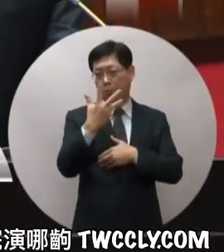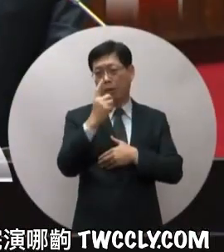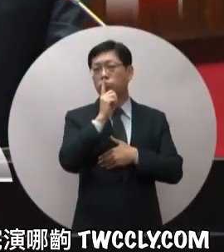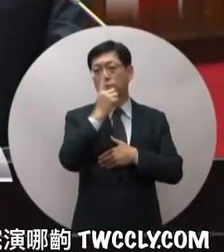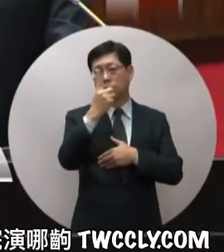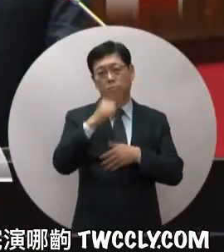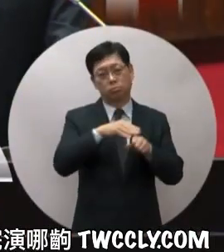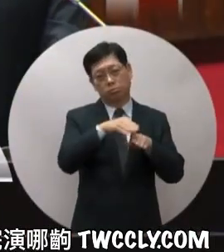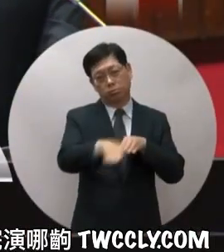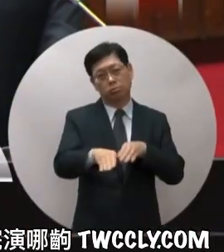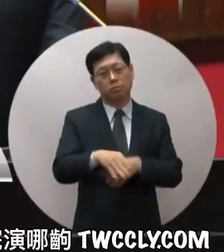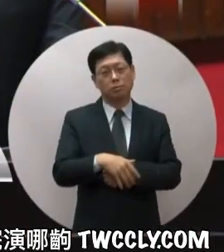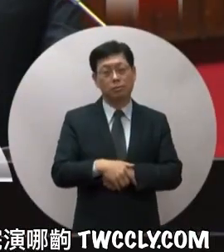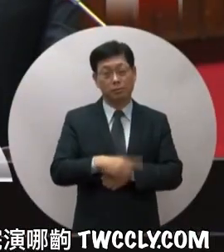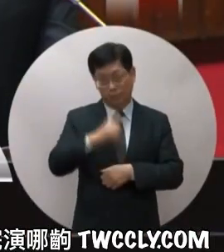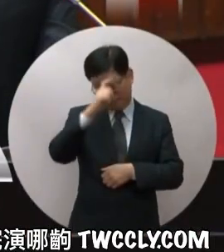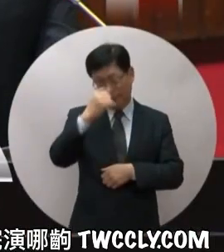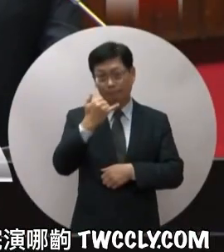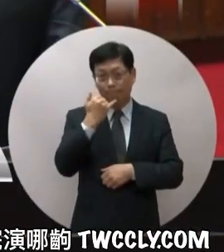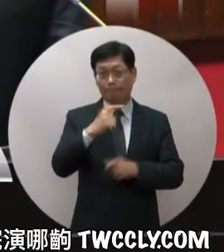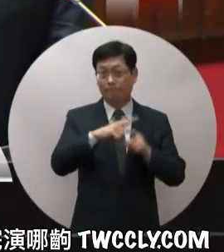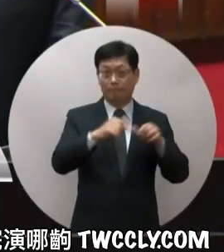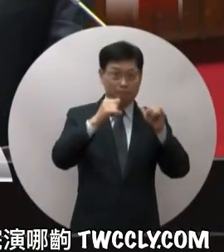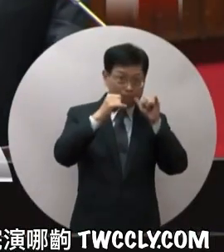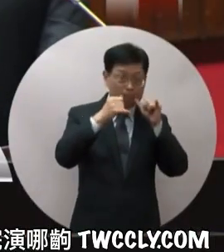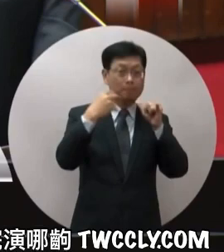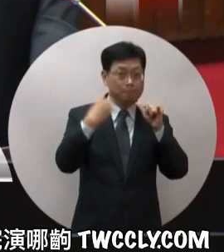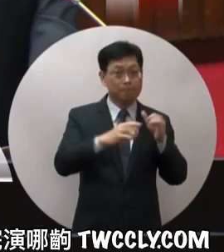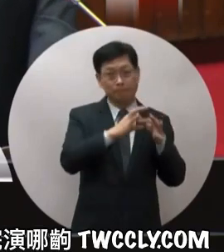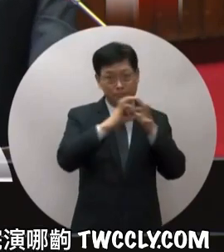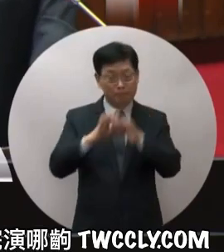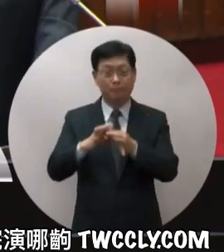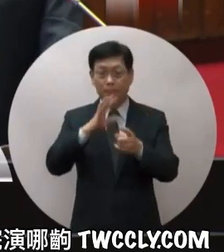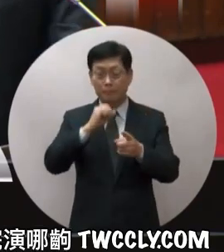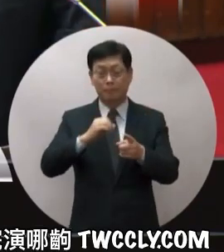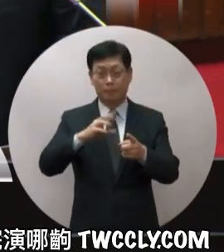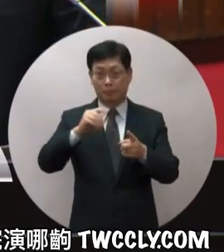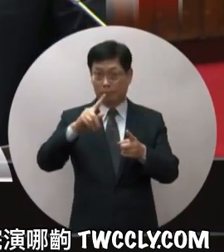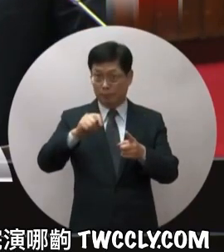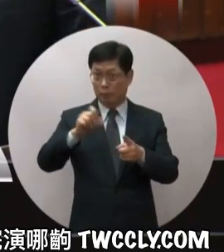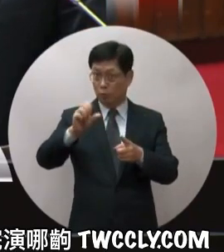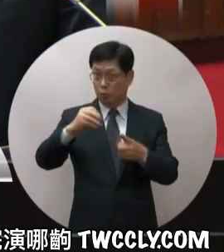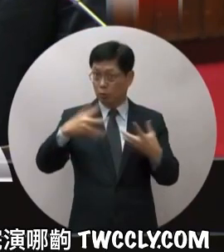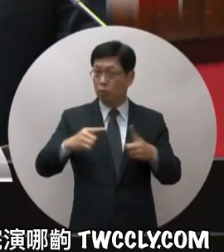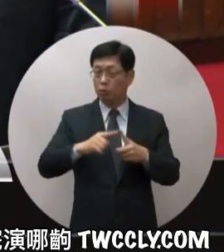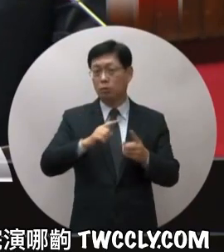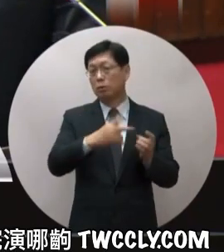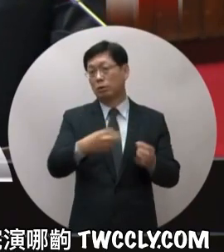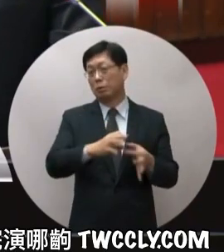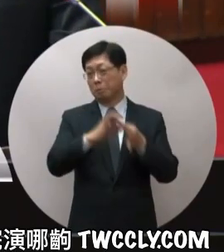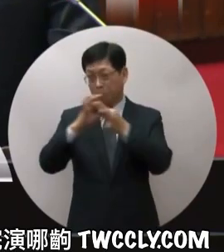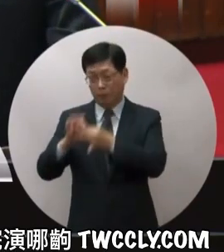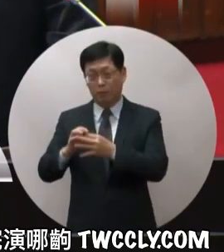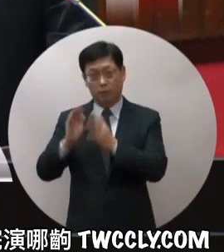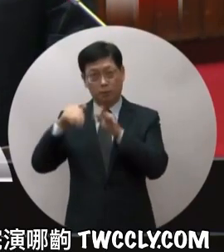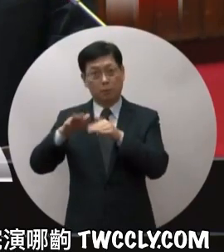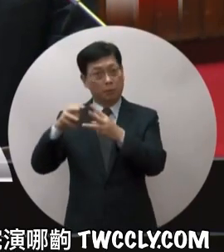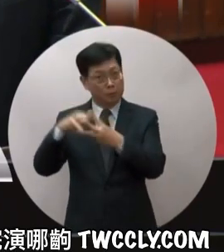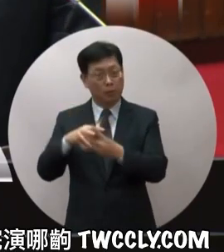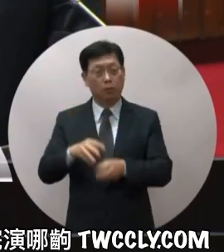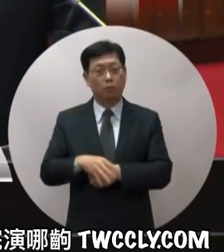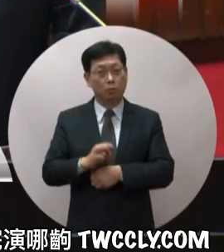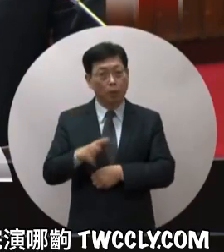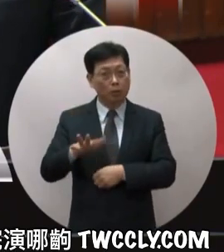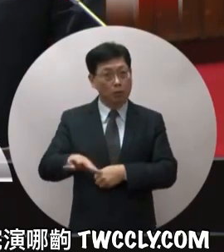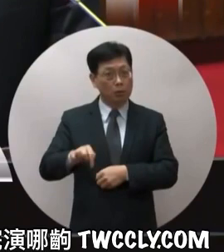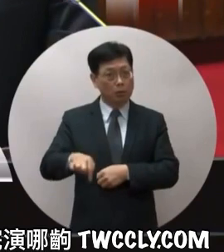流道路而已那麼所以希望可以為大廟經過萬丹這5萬多銀口延伸來給丟州也沒有5萬多因為丟